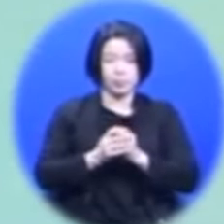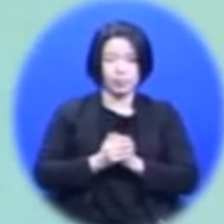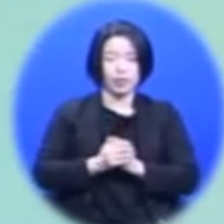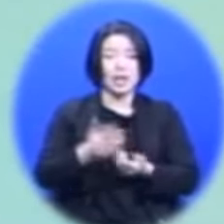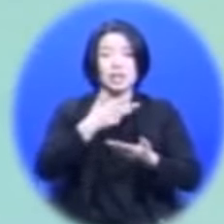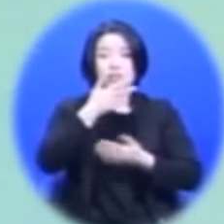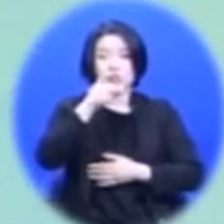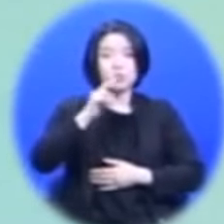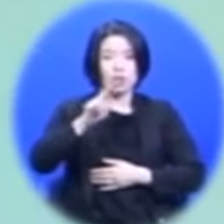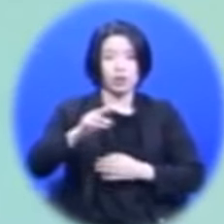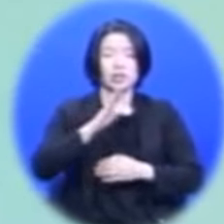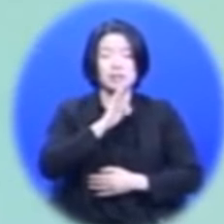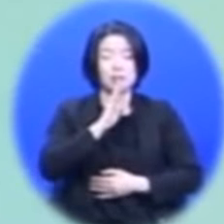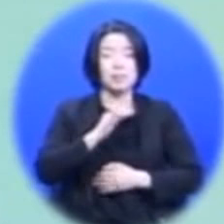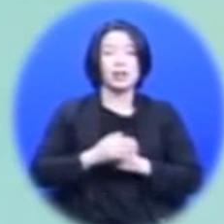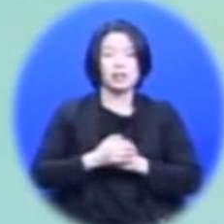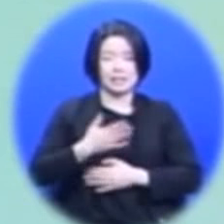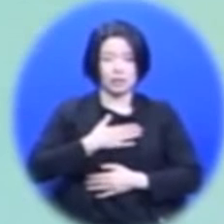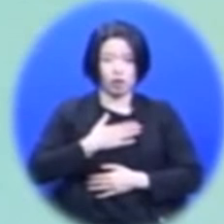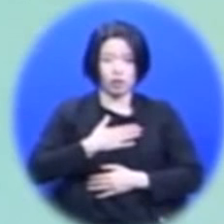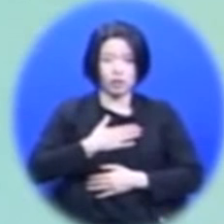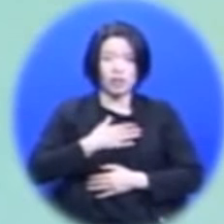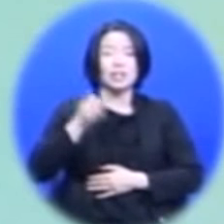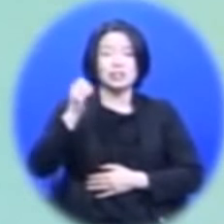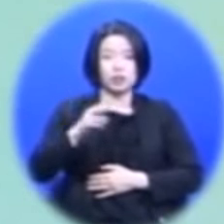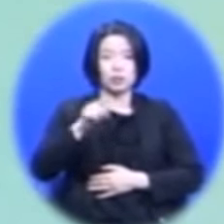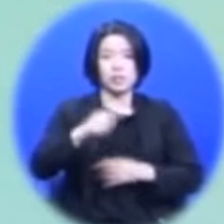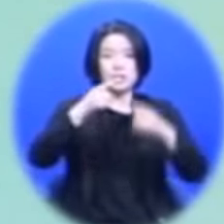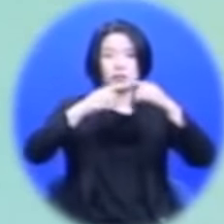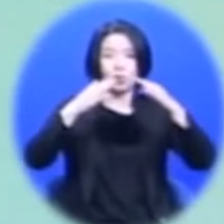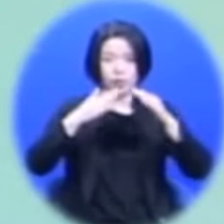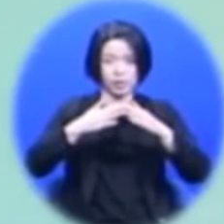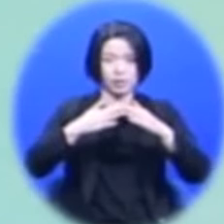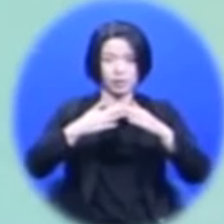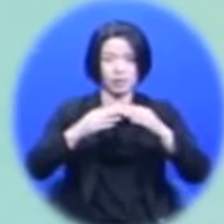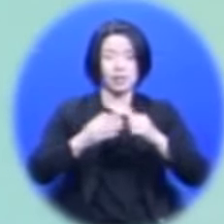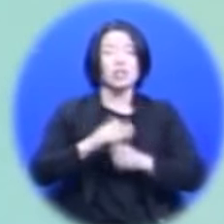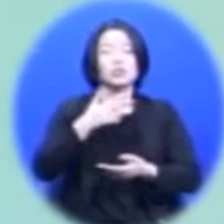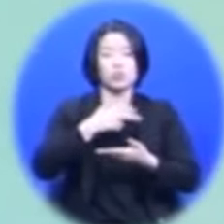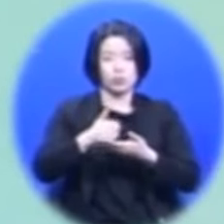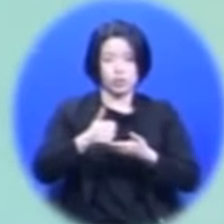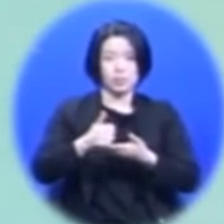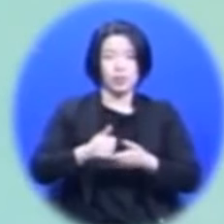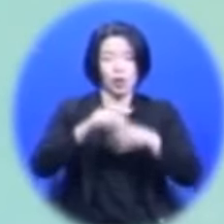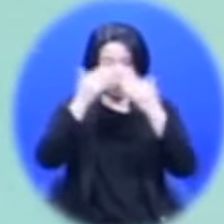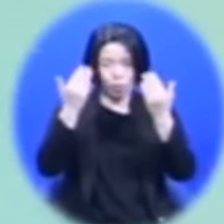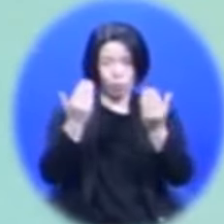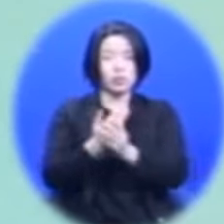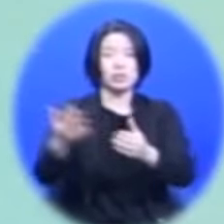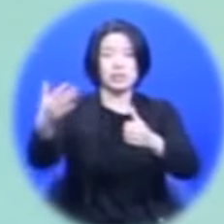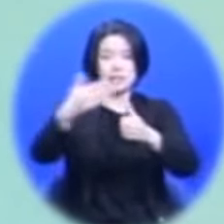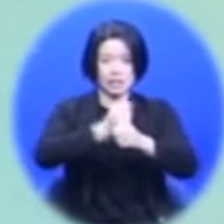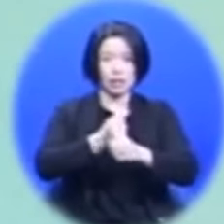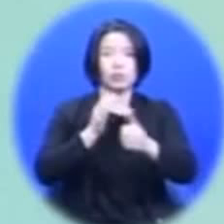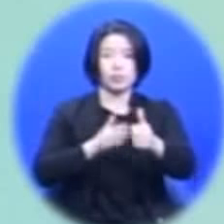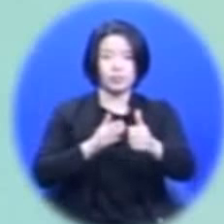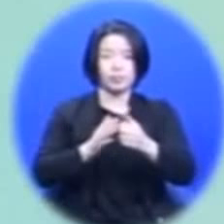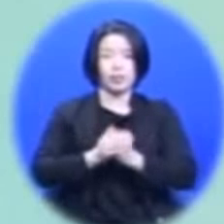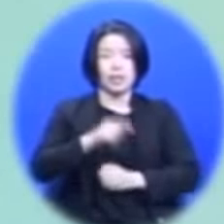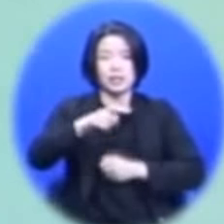주여, 정말 저를 그리고 이 교회를 주님 온전히 사로잡으소서.